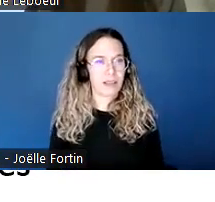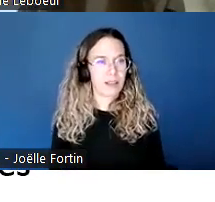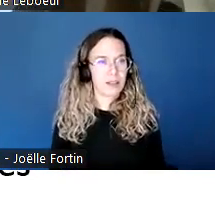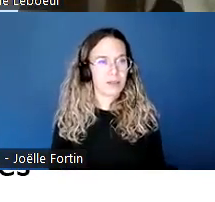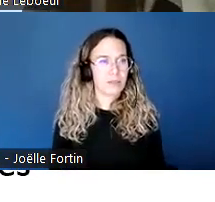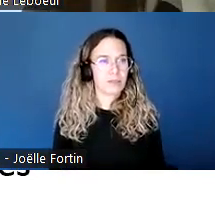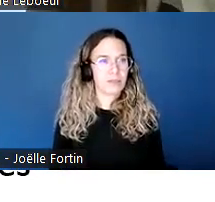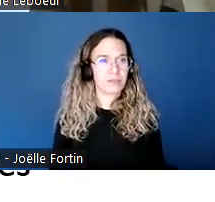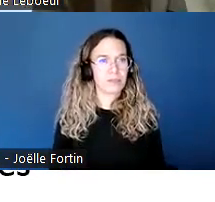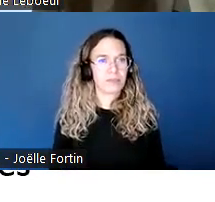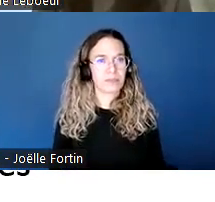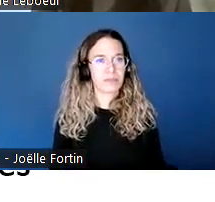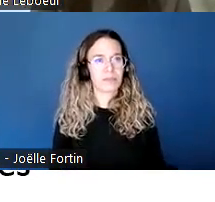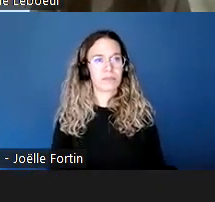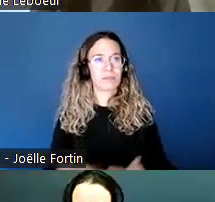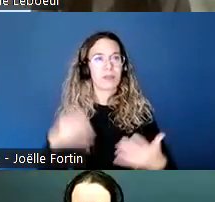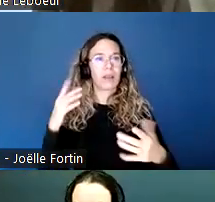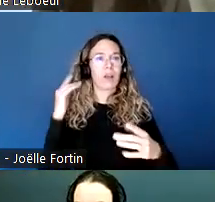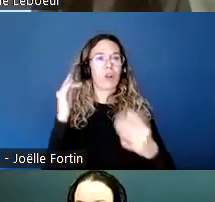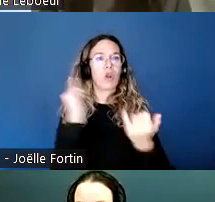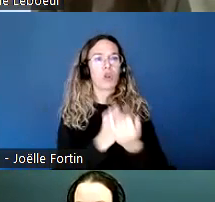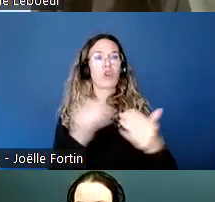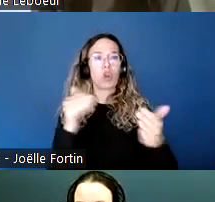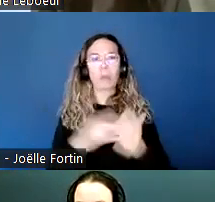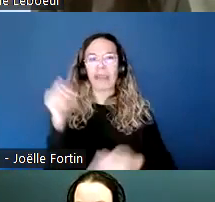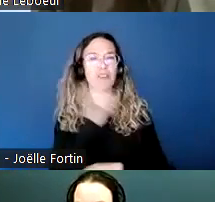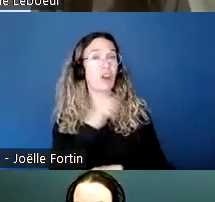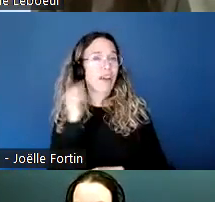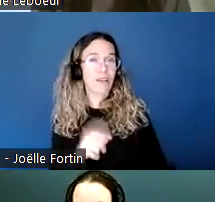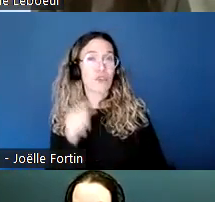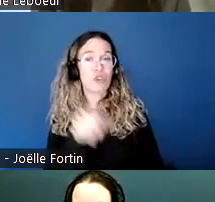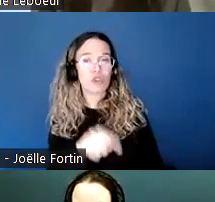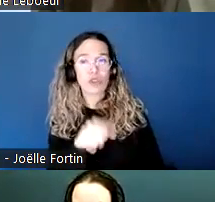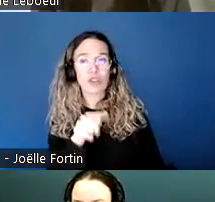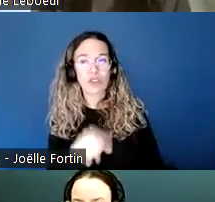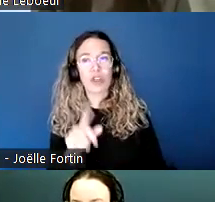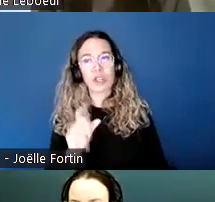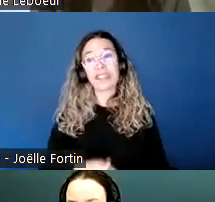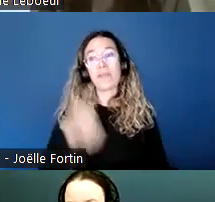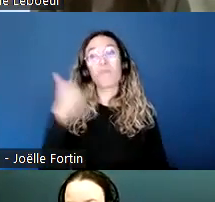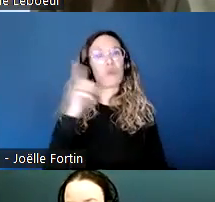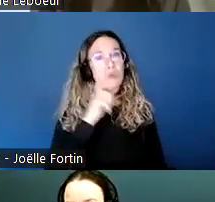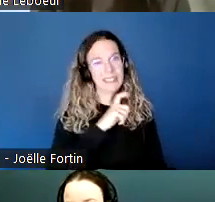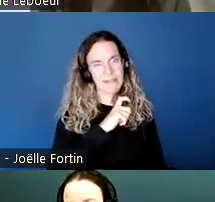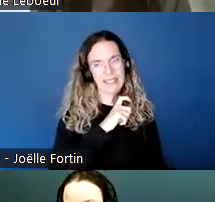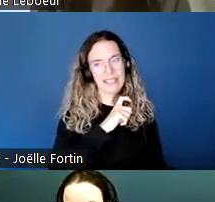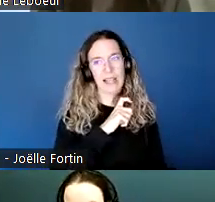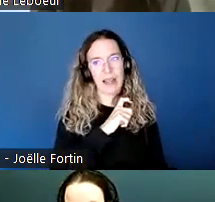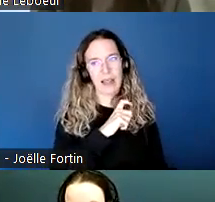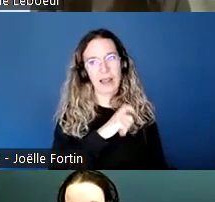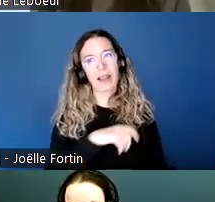La question de lutter contre l'intolérance, ça, je vous avoue que ça a été un petit peu plus difficile. Donc, ça a